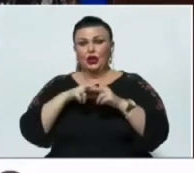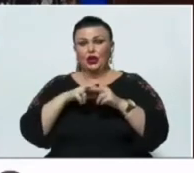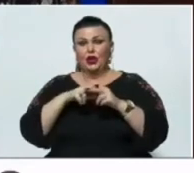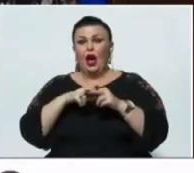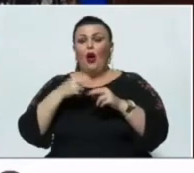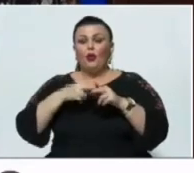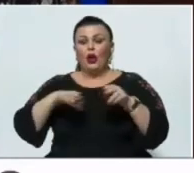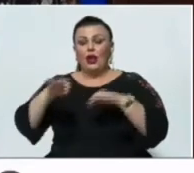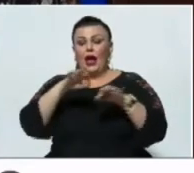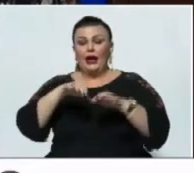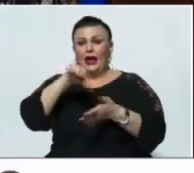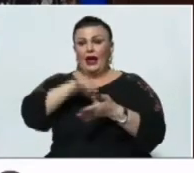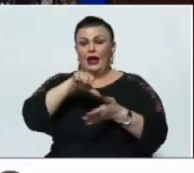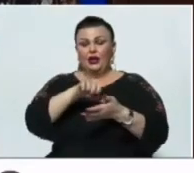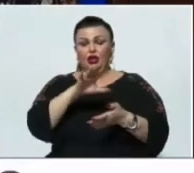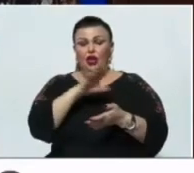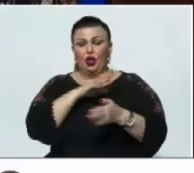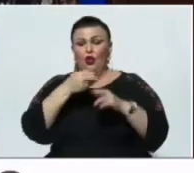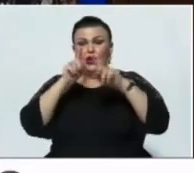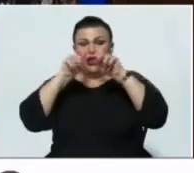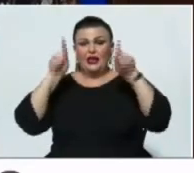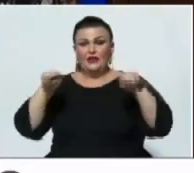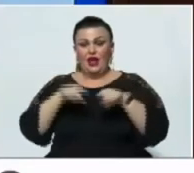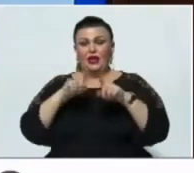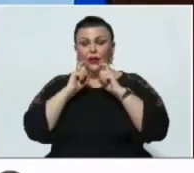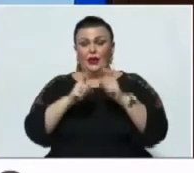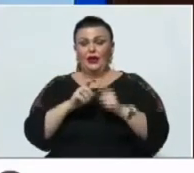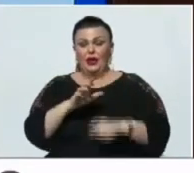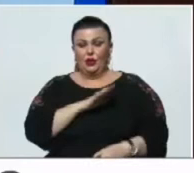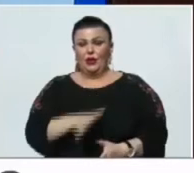135 iştirakçı həmin layihələrdə iştirak etmiş və sertifikatla təltif olunmuşdur.